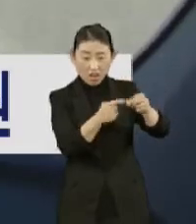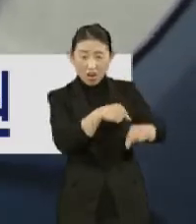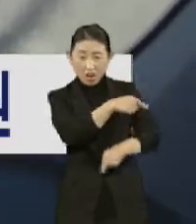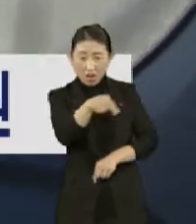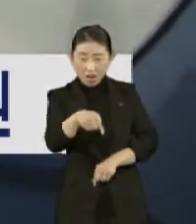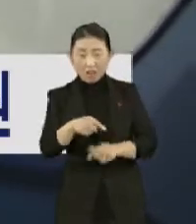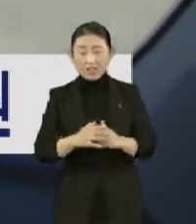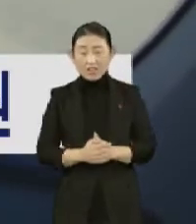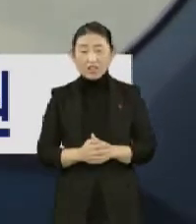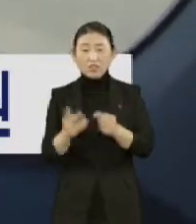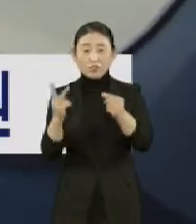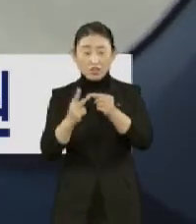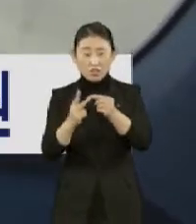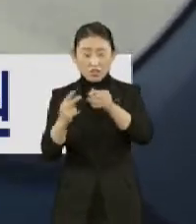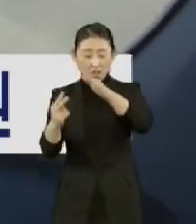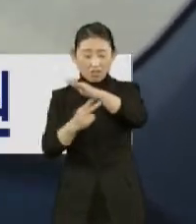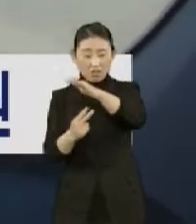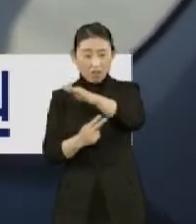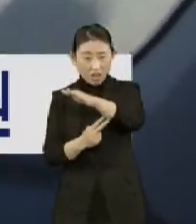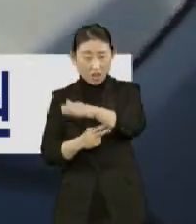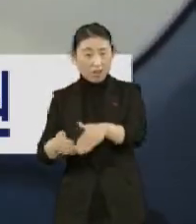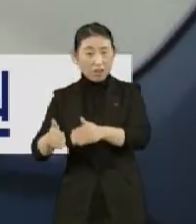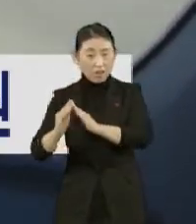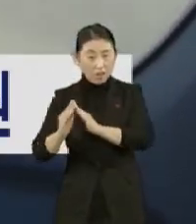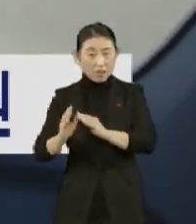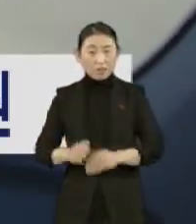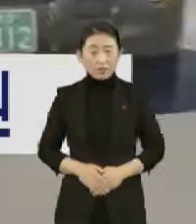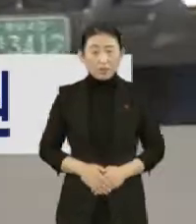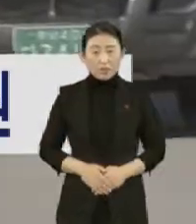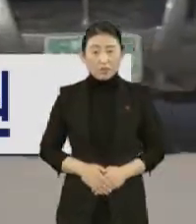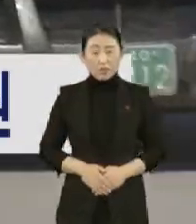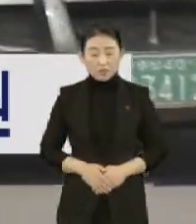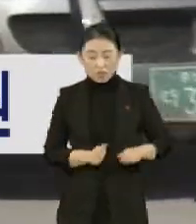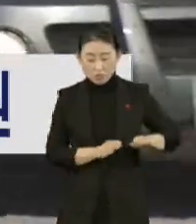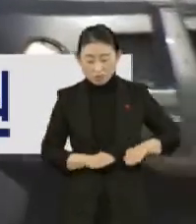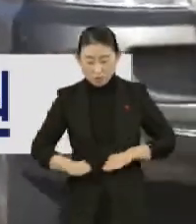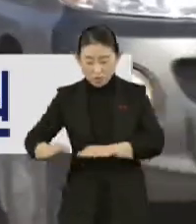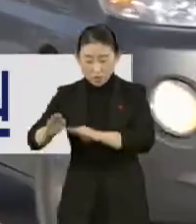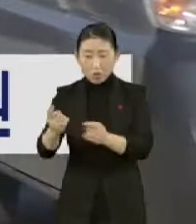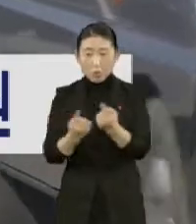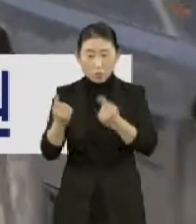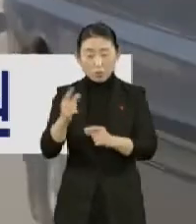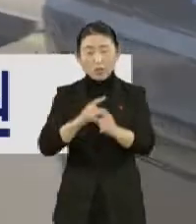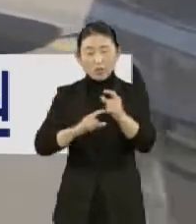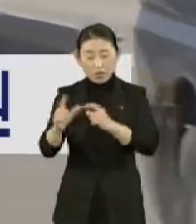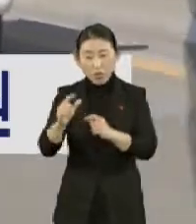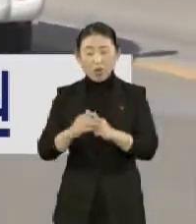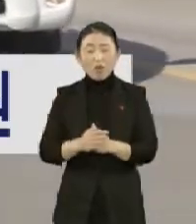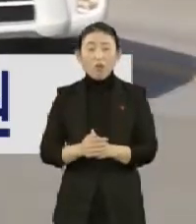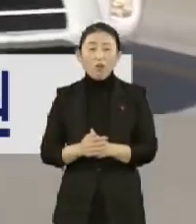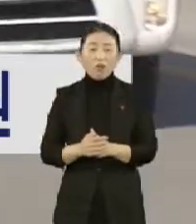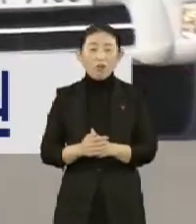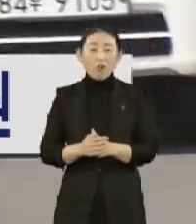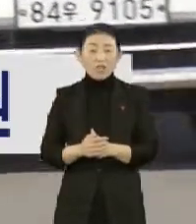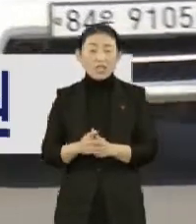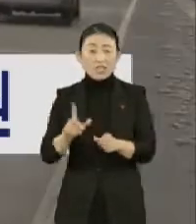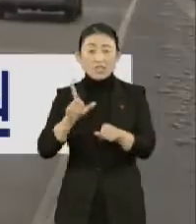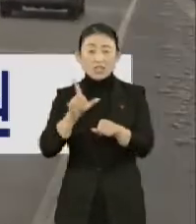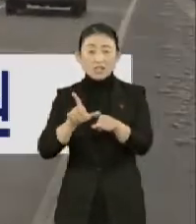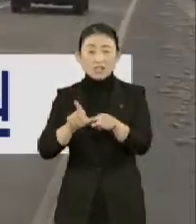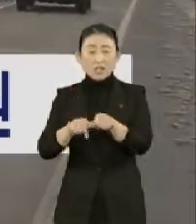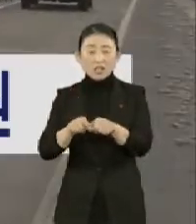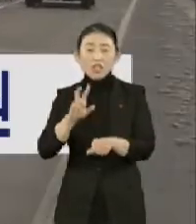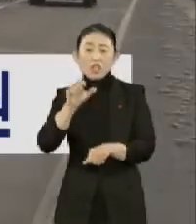잠만 의 j 서게 서해대교를 건립할 경우 기존 의외로 보다 통행 거리 18.7 km 시간은